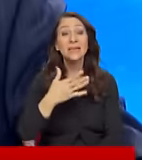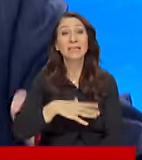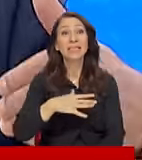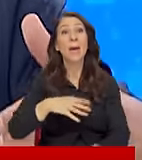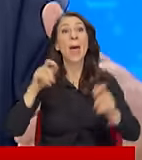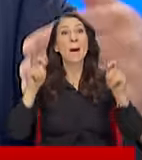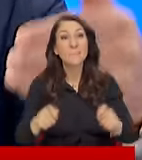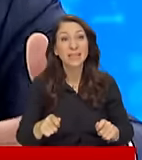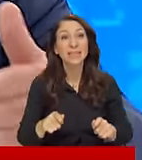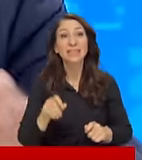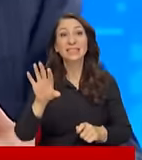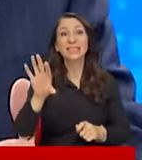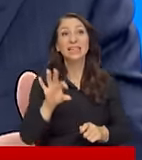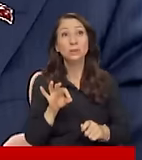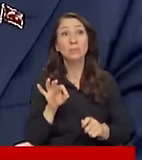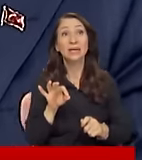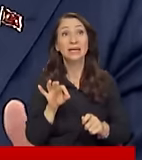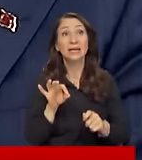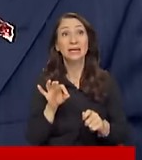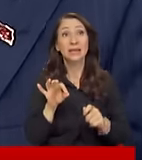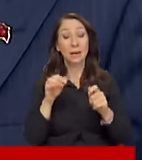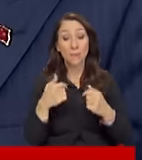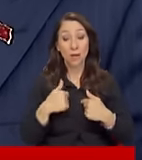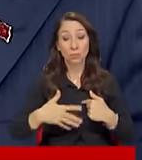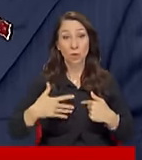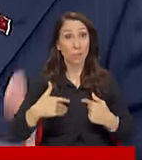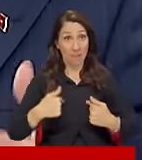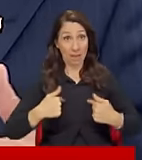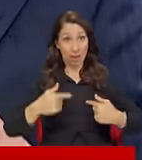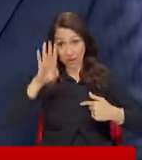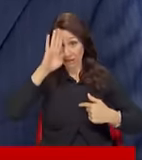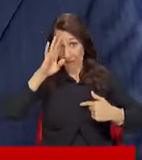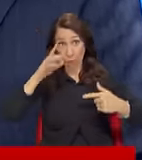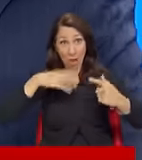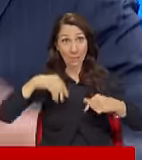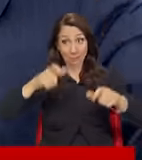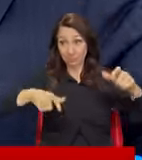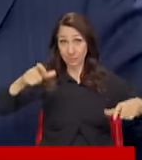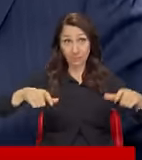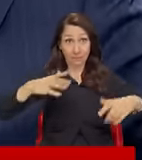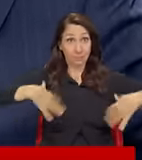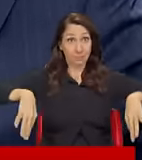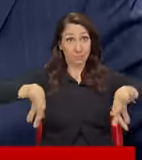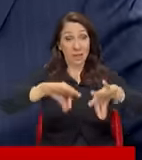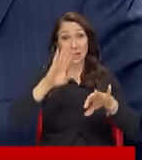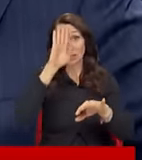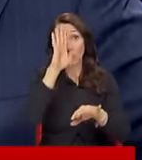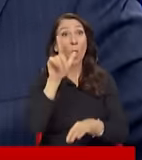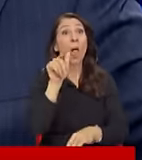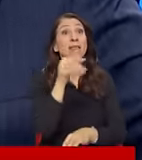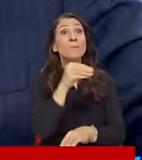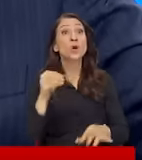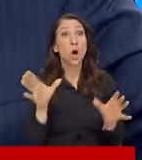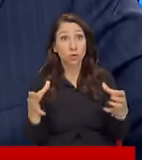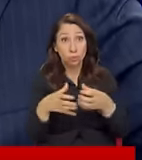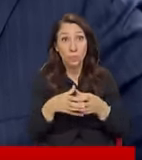istediğimi yapanı seçme refleksini ortaya koyacak. Benim derken İstanbul'un her bireyinden oluşan o koca bir İstanbullu